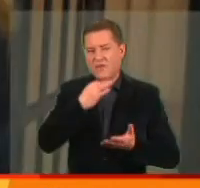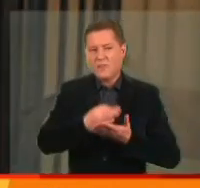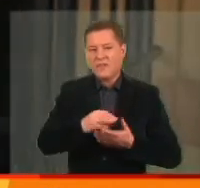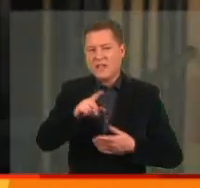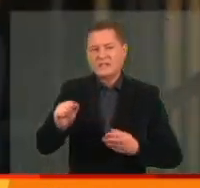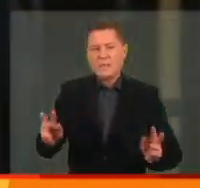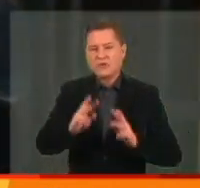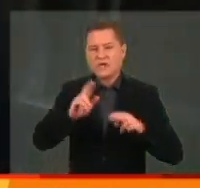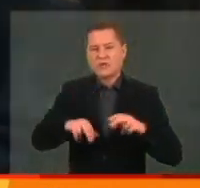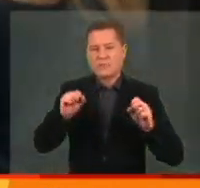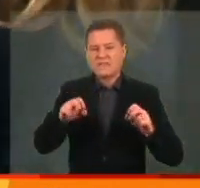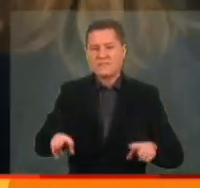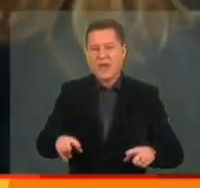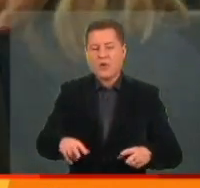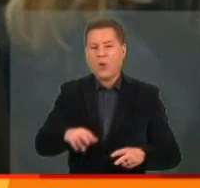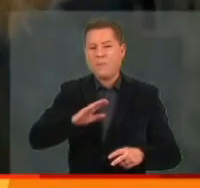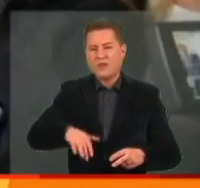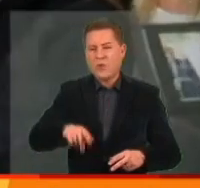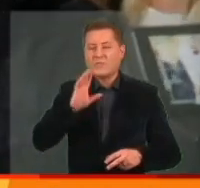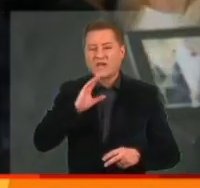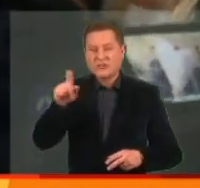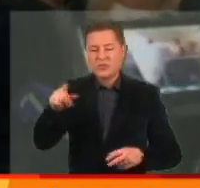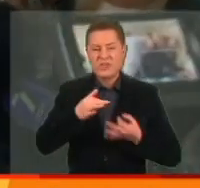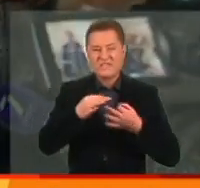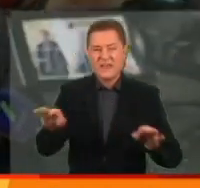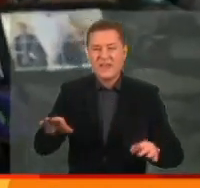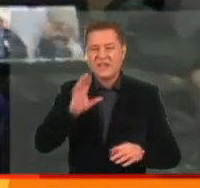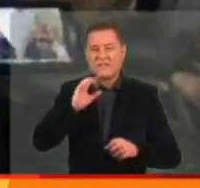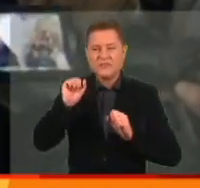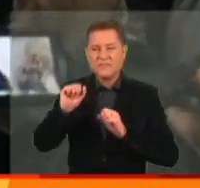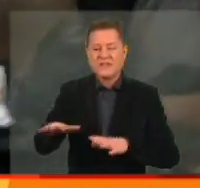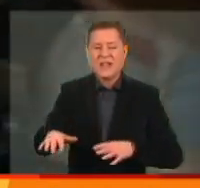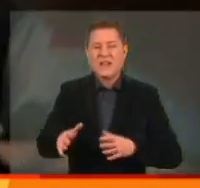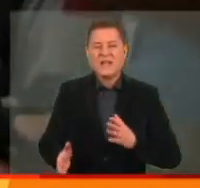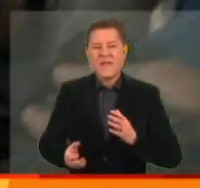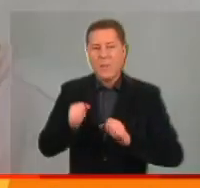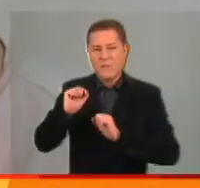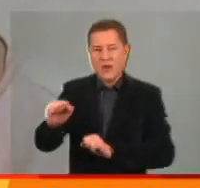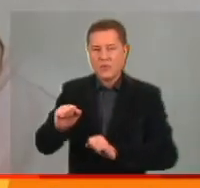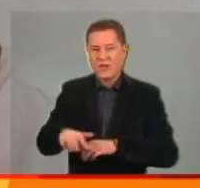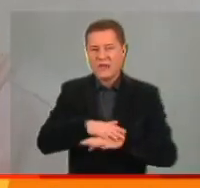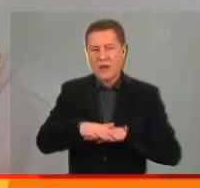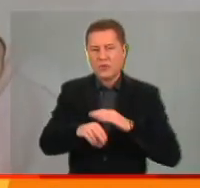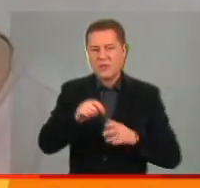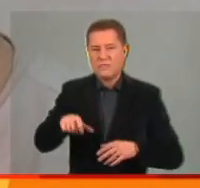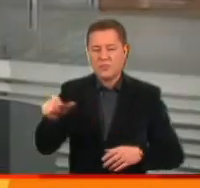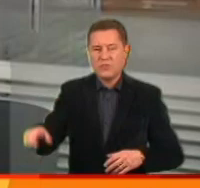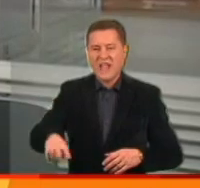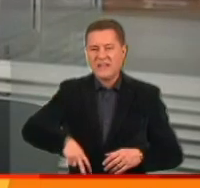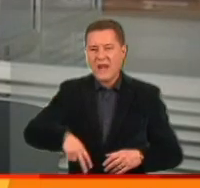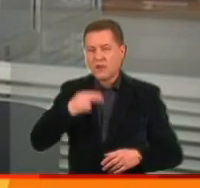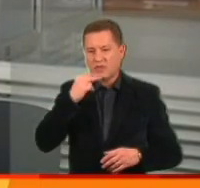безпеку. Згодом Янчук з-під варти звільнили. Дівчину віддали на поруки народним депутатам. Директорові Саркісянові